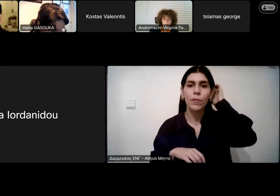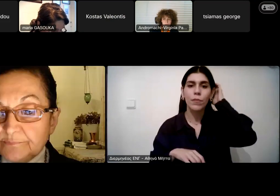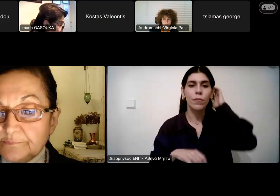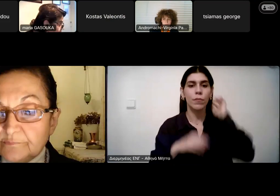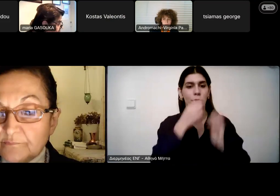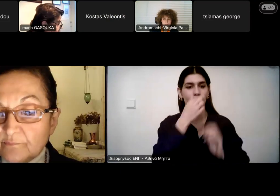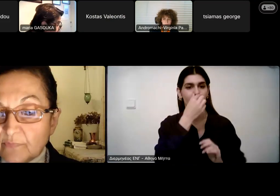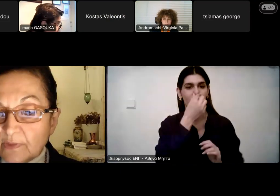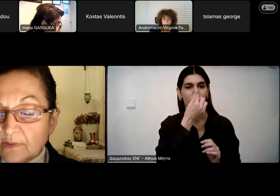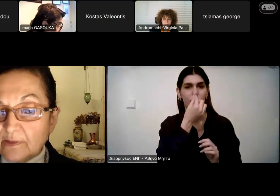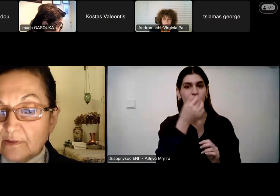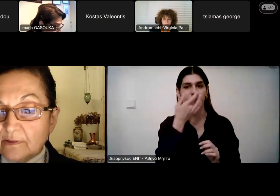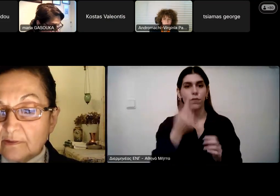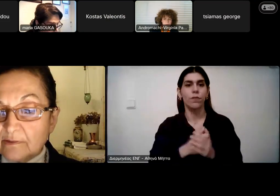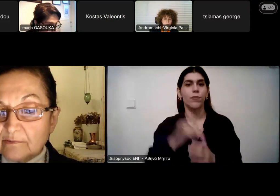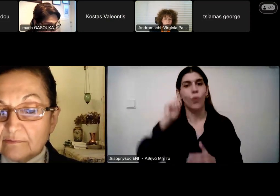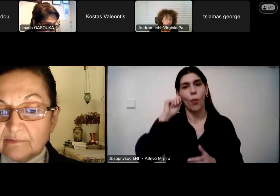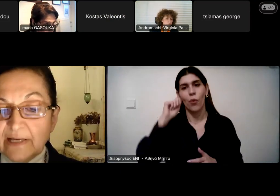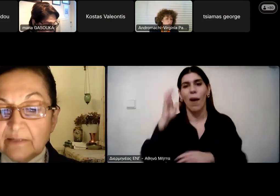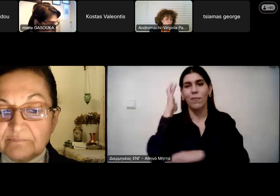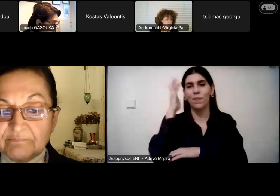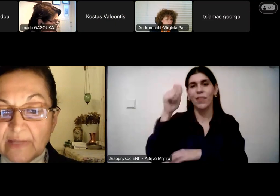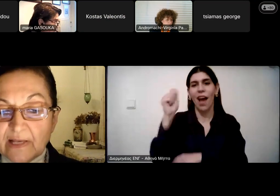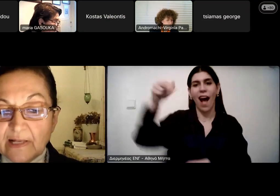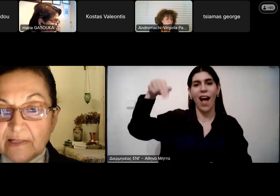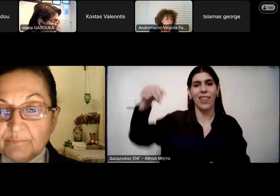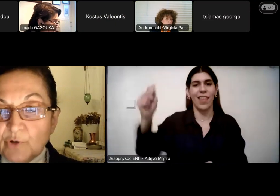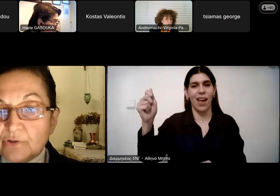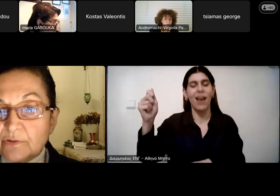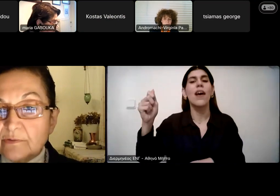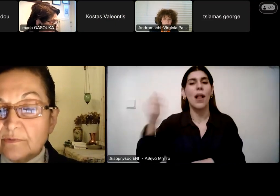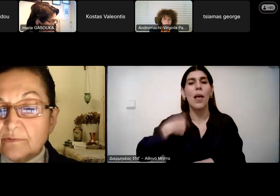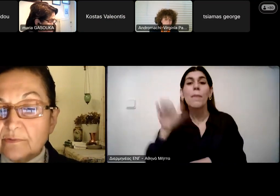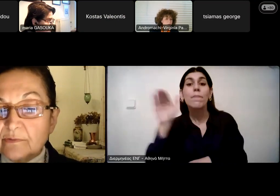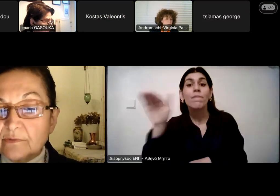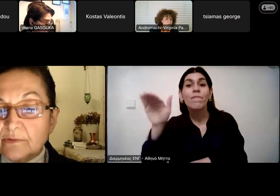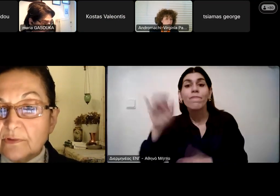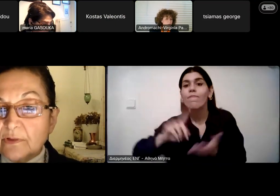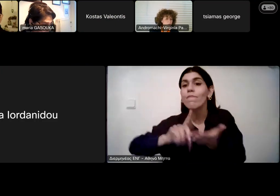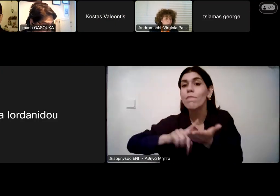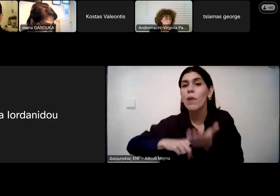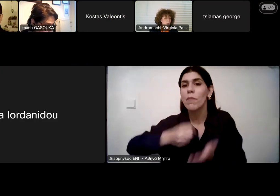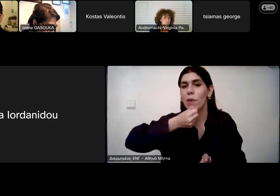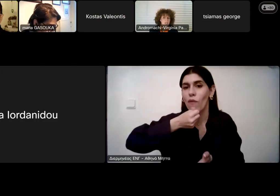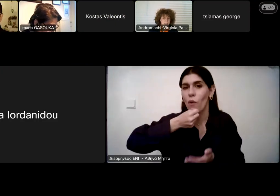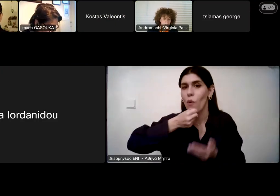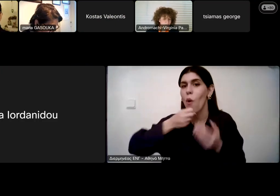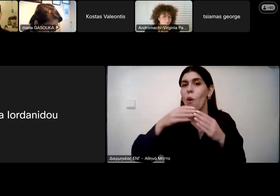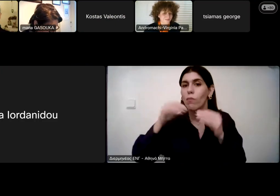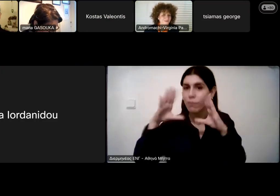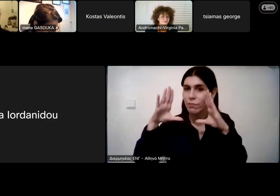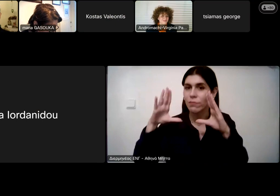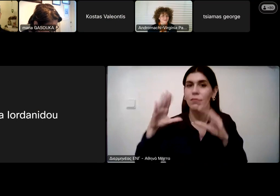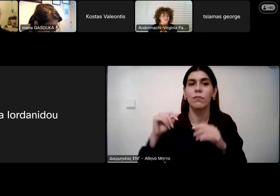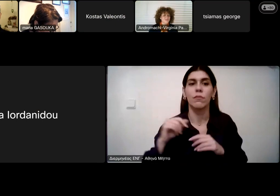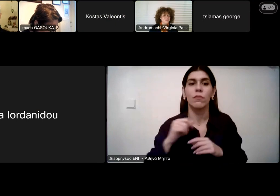Για την Άννα τη Σημεωνή. Ναι. Άννα, δεν έχεις, λοιπόν. Δεν έχεις ανοιχτό μικρόφωνο. Έχω, έχω. Ανοιχτό.